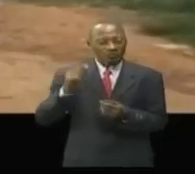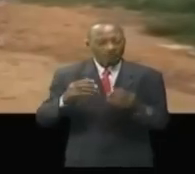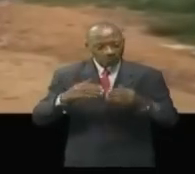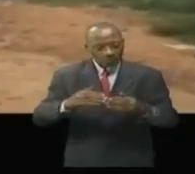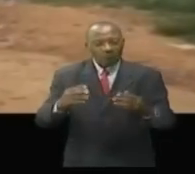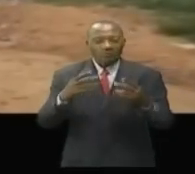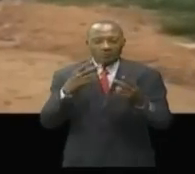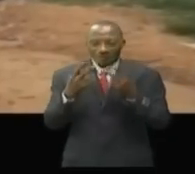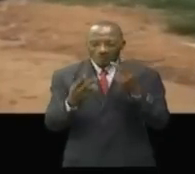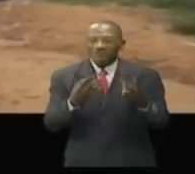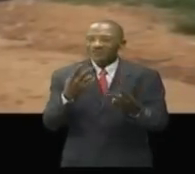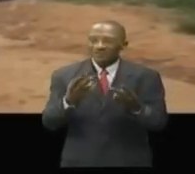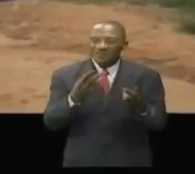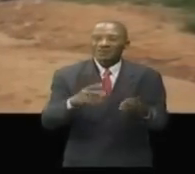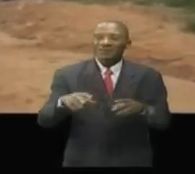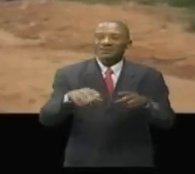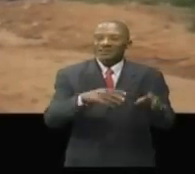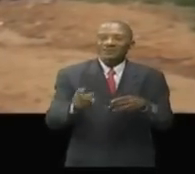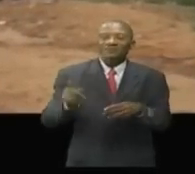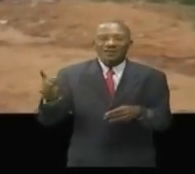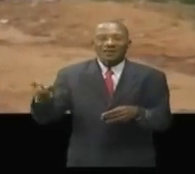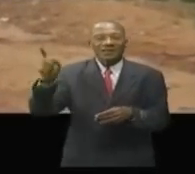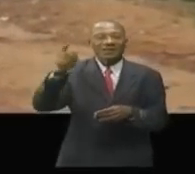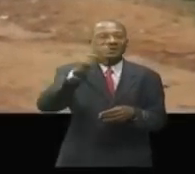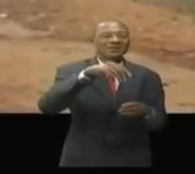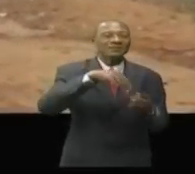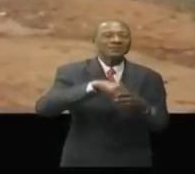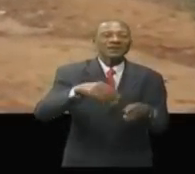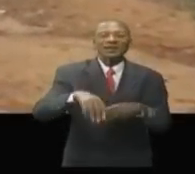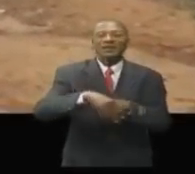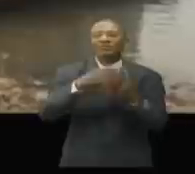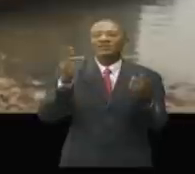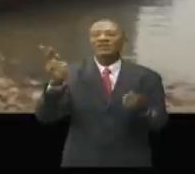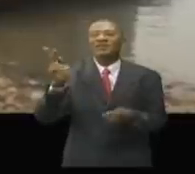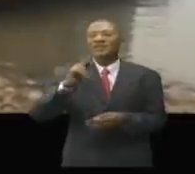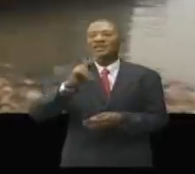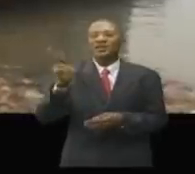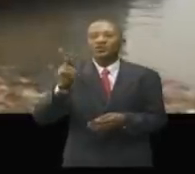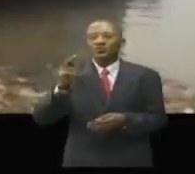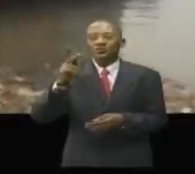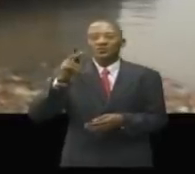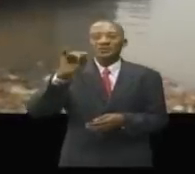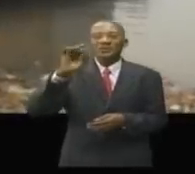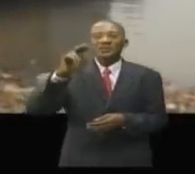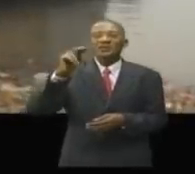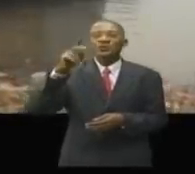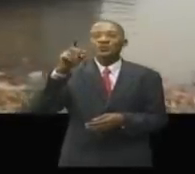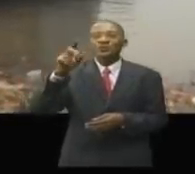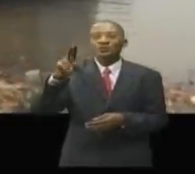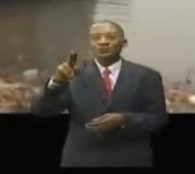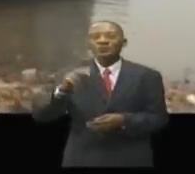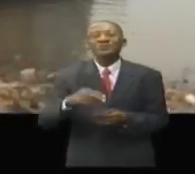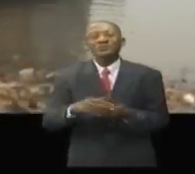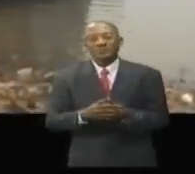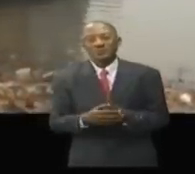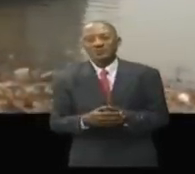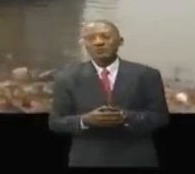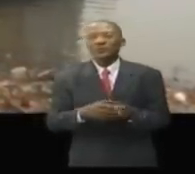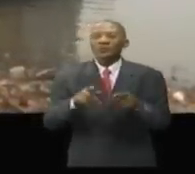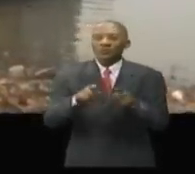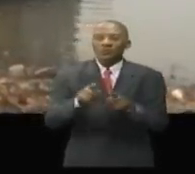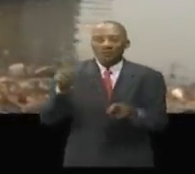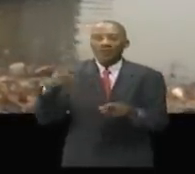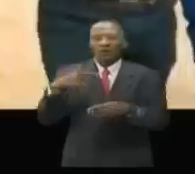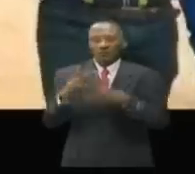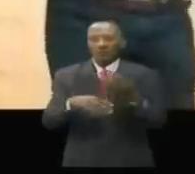de la ville de Kindoum et faciliter la traversée du fleuve Congo à une place de choix sur cette liste de réalisations. Précision du numéro 1 du